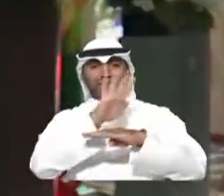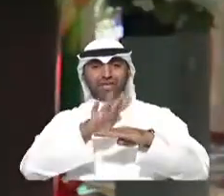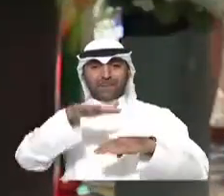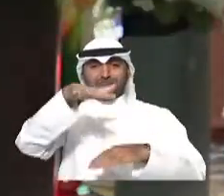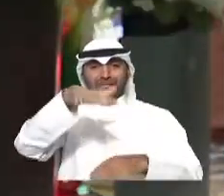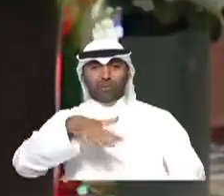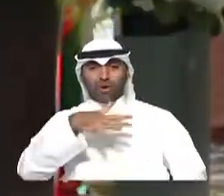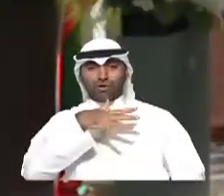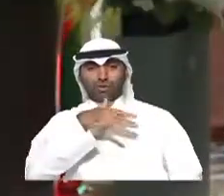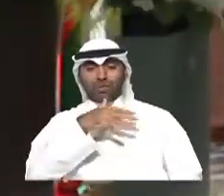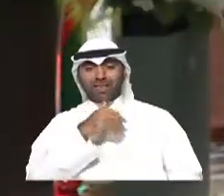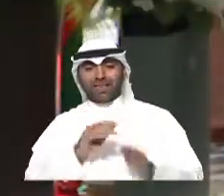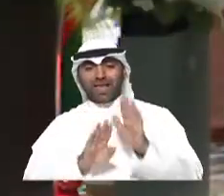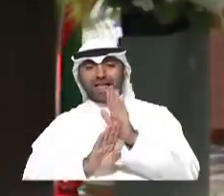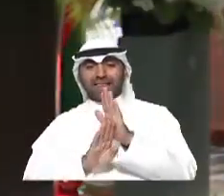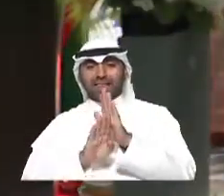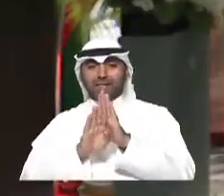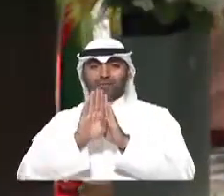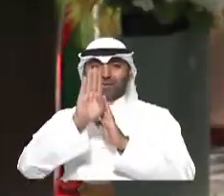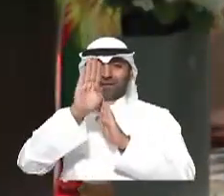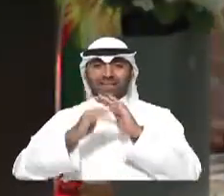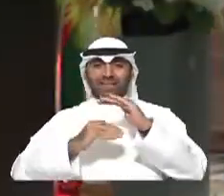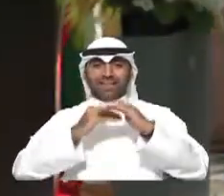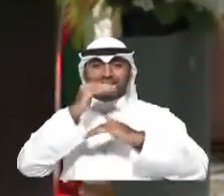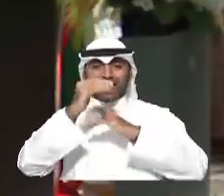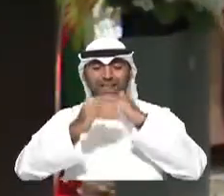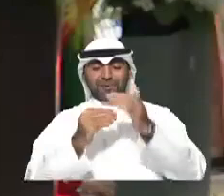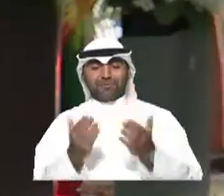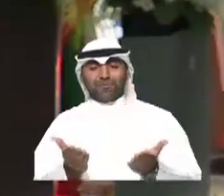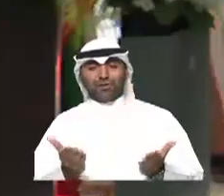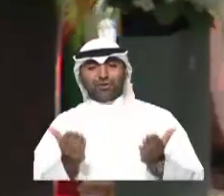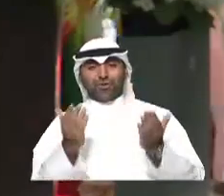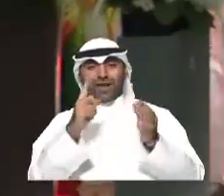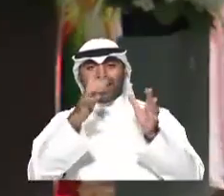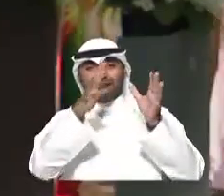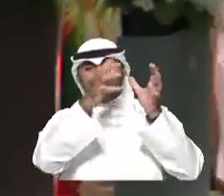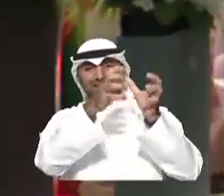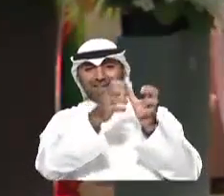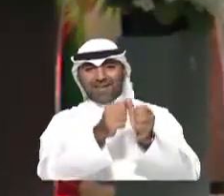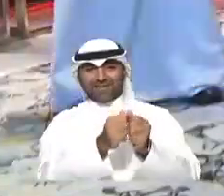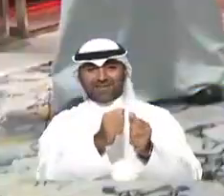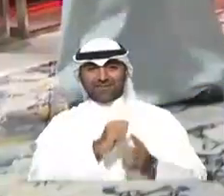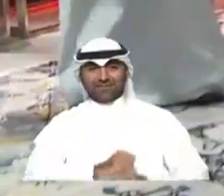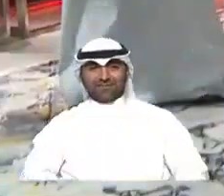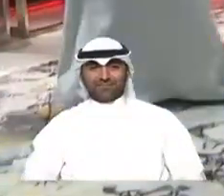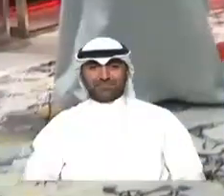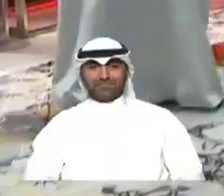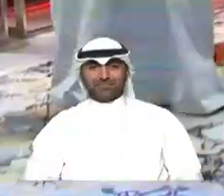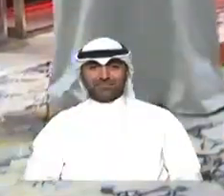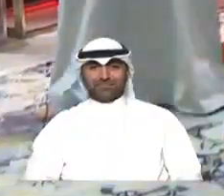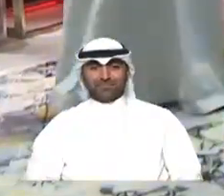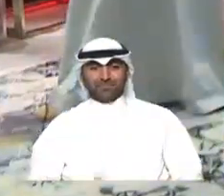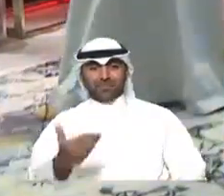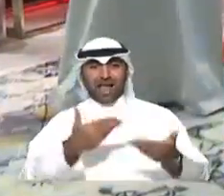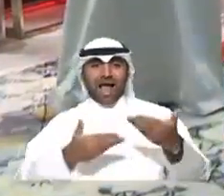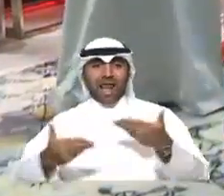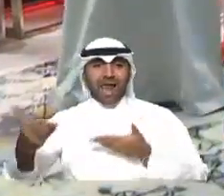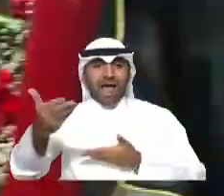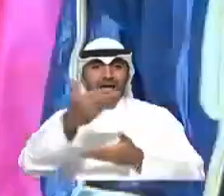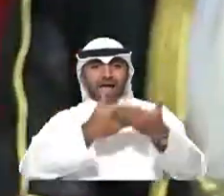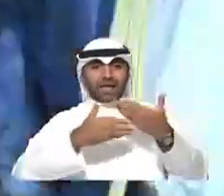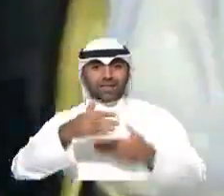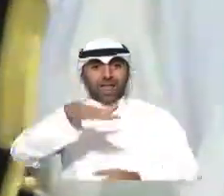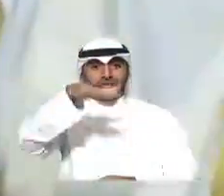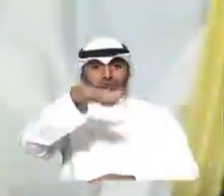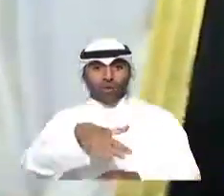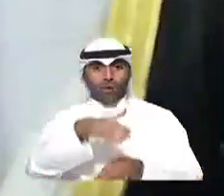ولا يسعني إلا هنا نتمنى كل التوفيق لسلطنة عمان الحبيبة للتقدم والازدهار إن شاء الله. علاقات كويتية